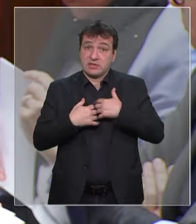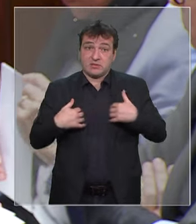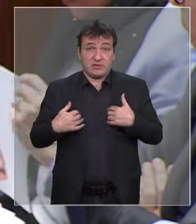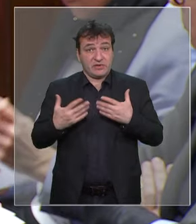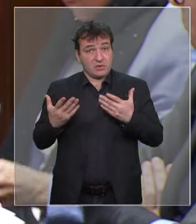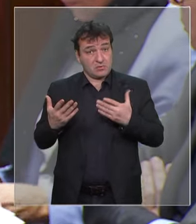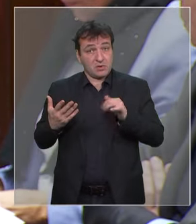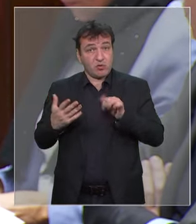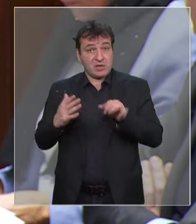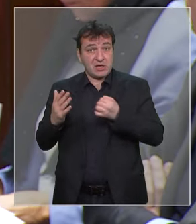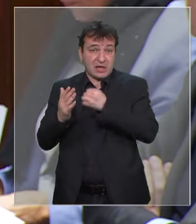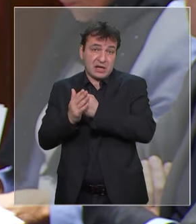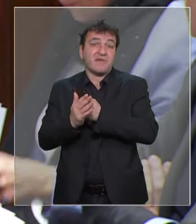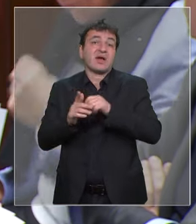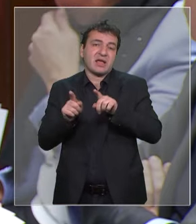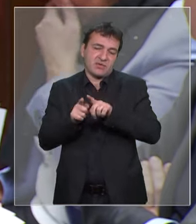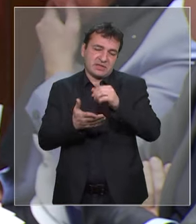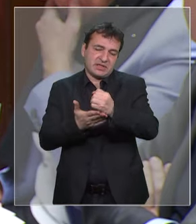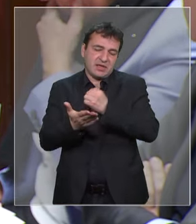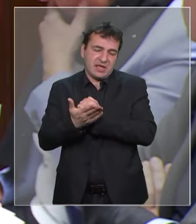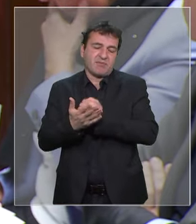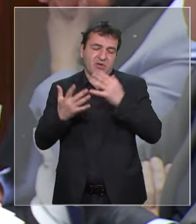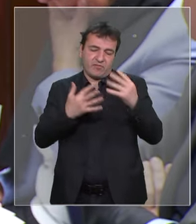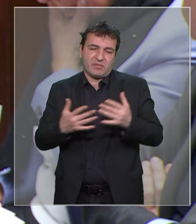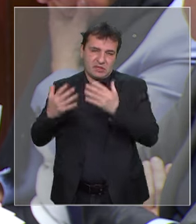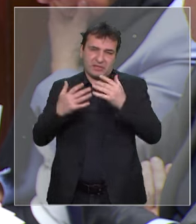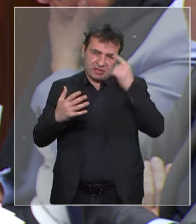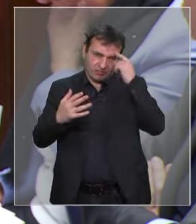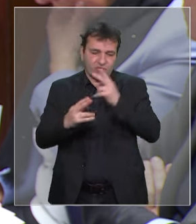élèves en fin de première auront une épreuve anticipée de mathématiques pour